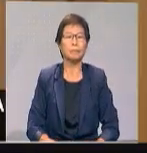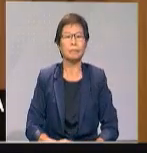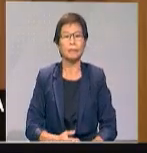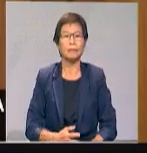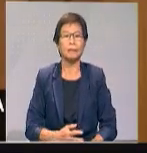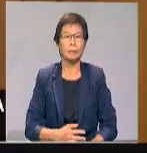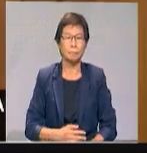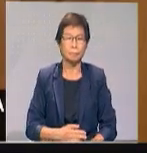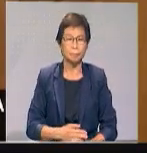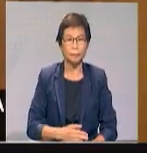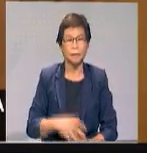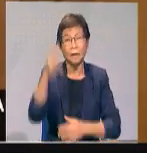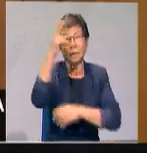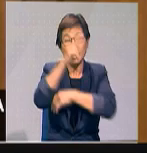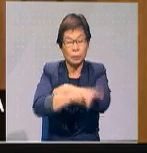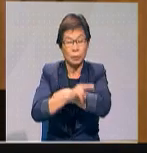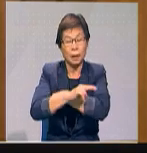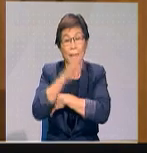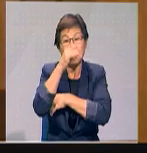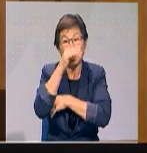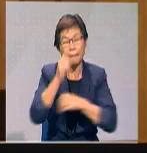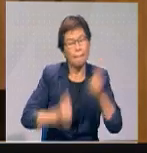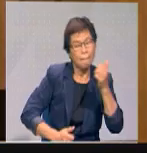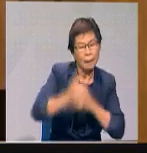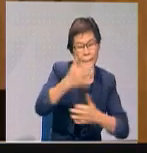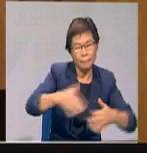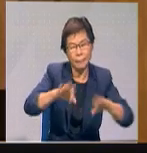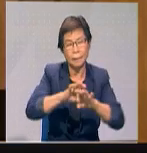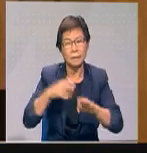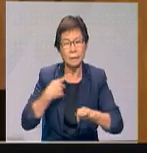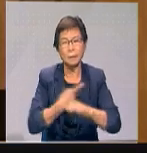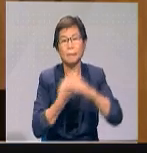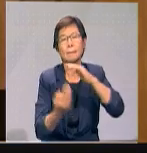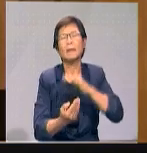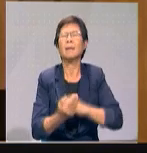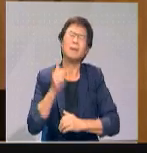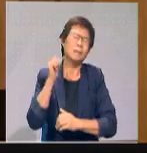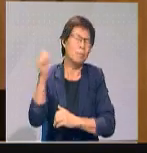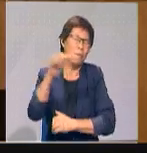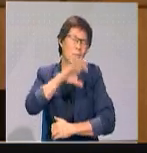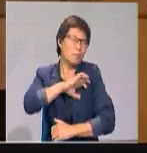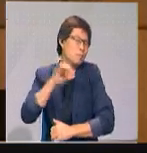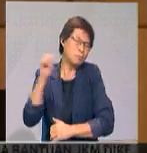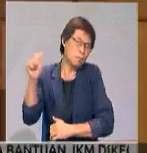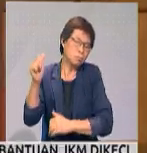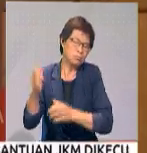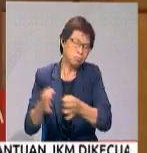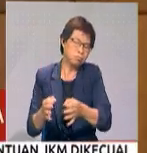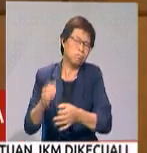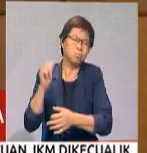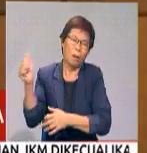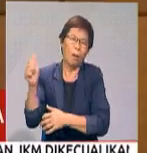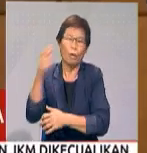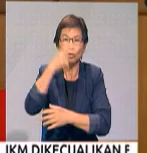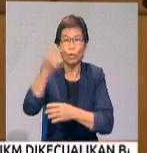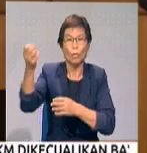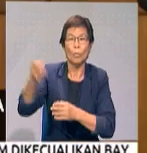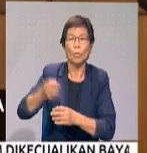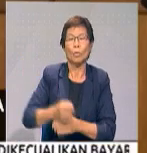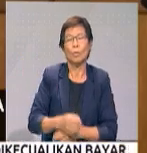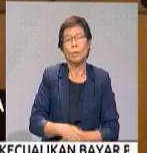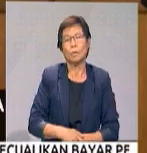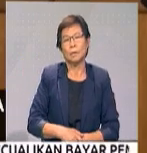Kita di peringkat kerajaan negeri, yang paling penting adalah kita secara dasarnya kita serah kepada pihak berkuasa sama ada untuk mendapatkan maklumat